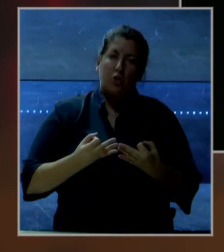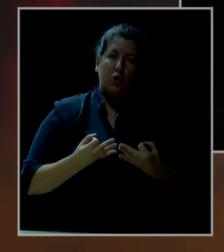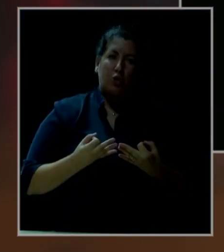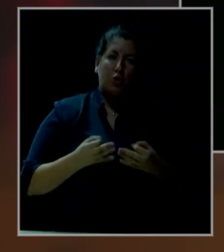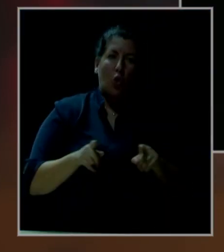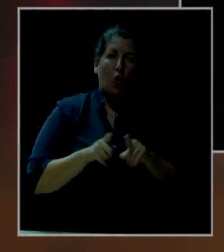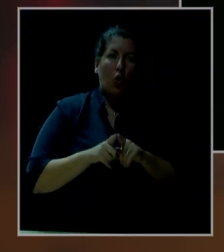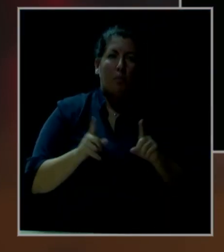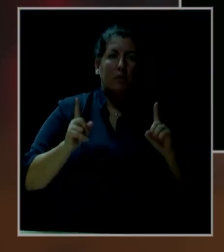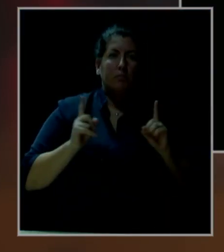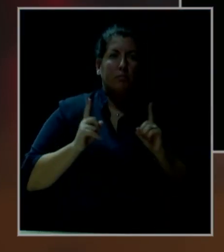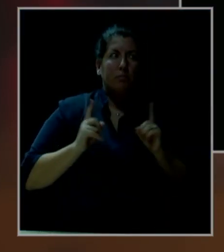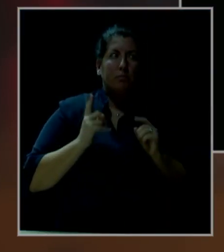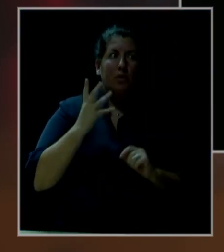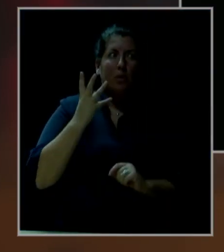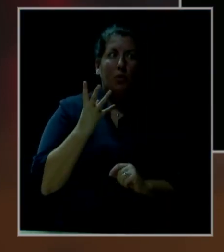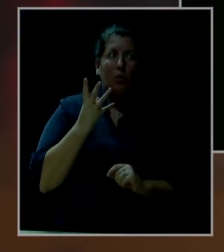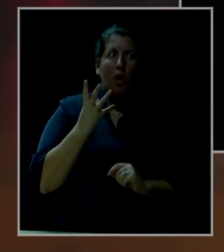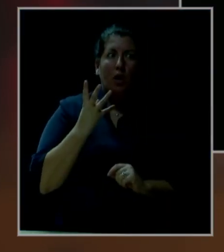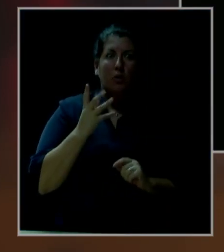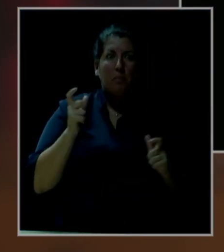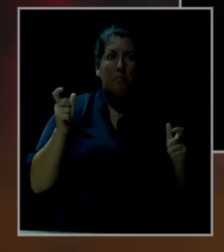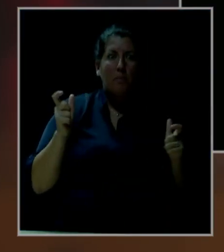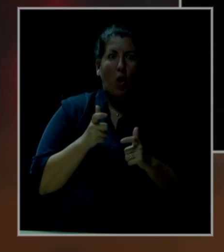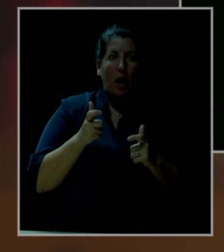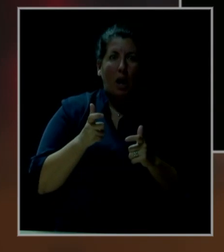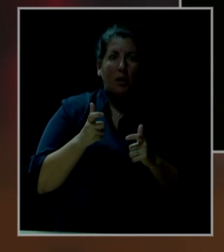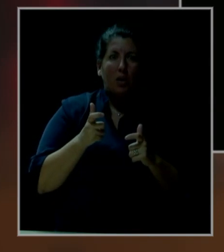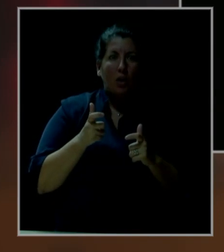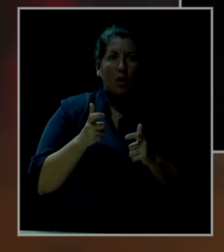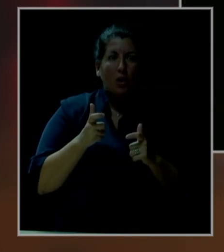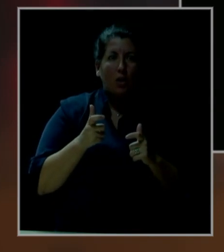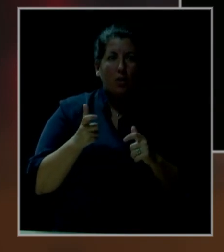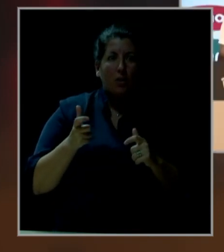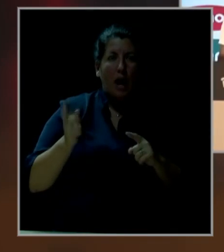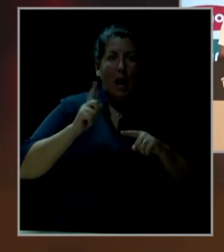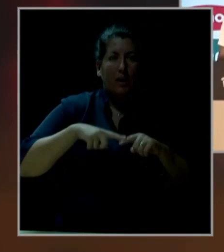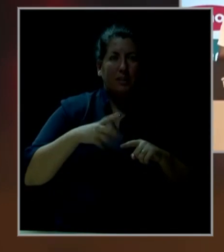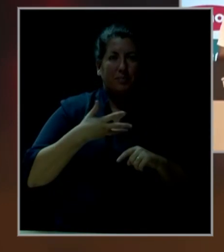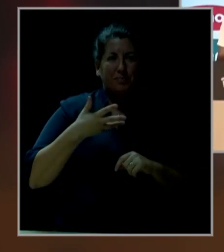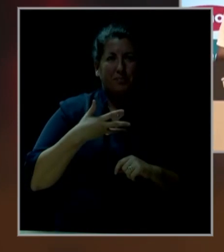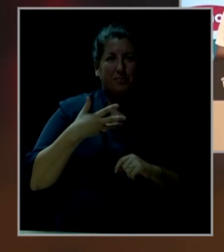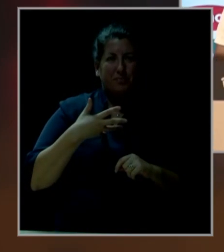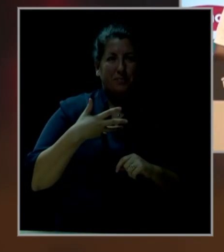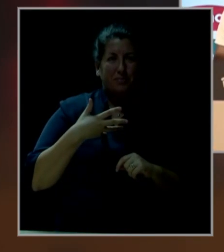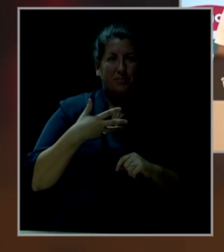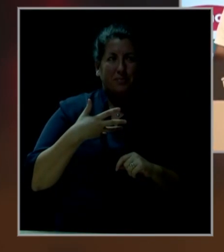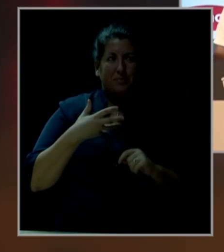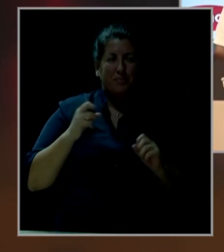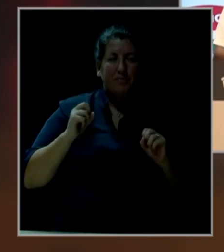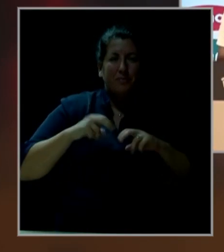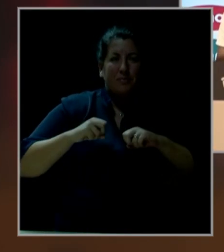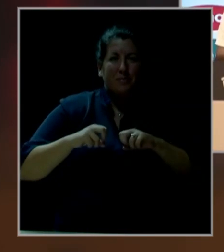difesa a 4, ti fai il terzino un attimino bloccato, anche se ha comunque spessore di gamba, di corsa, di velocità, però non